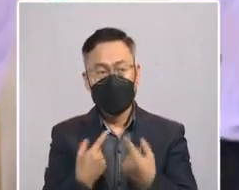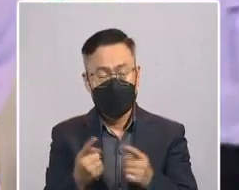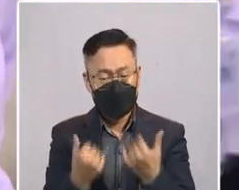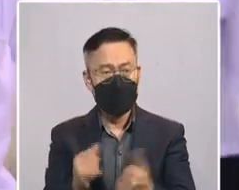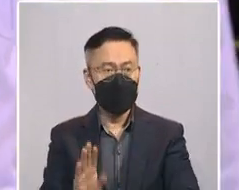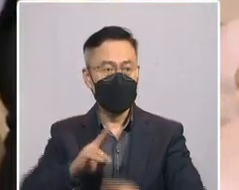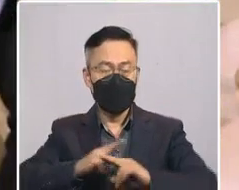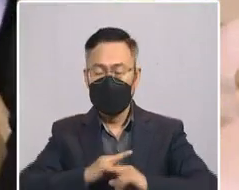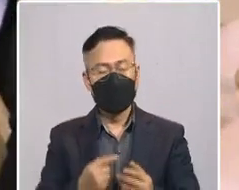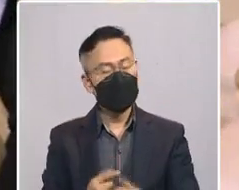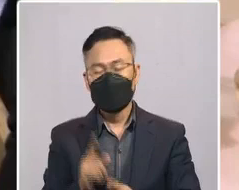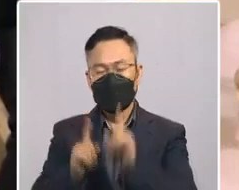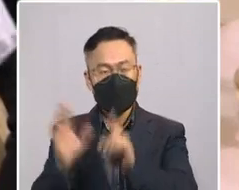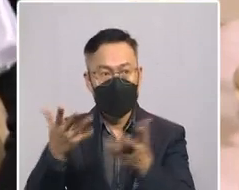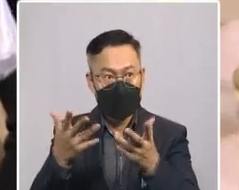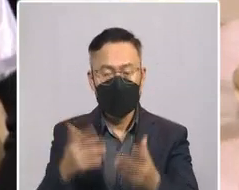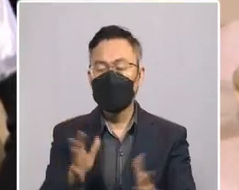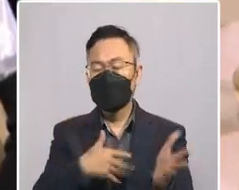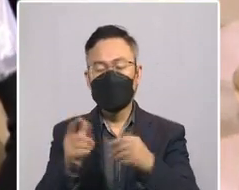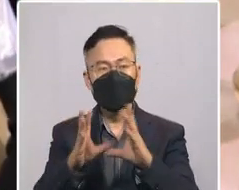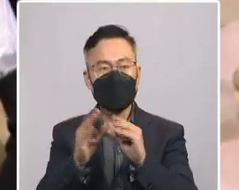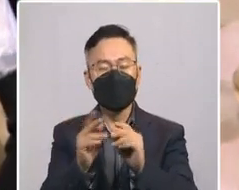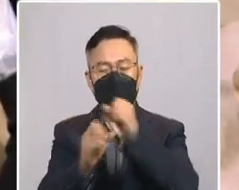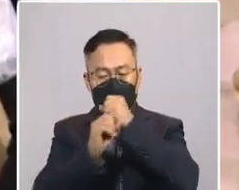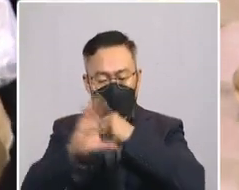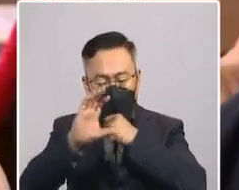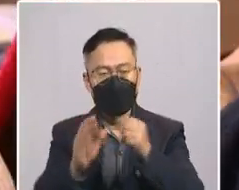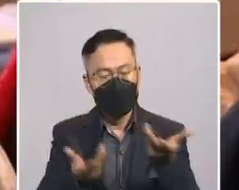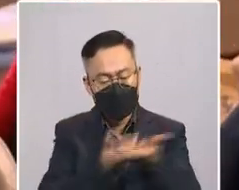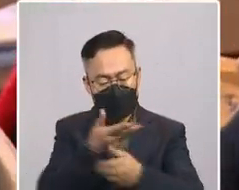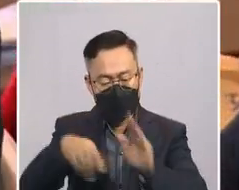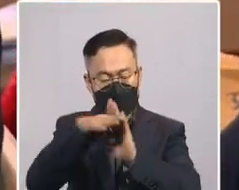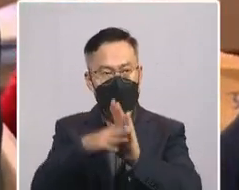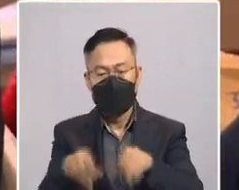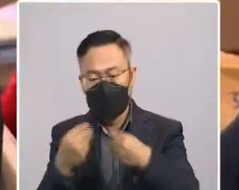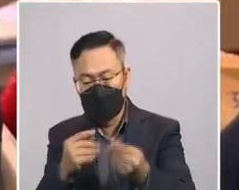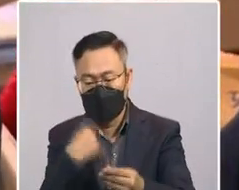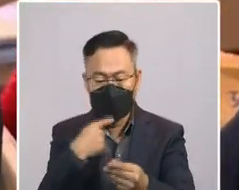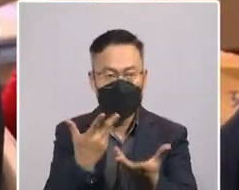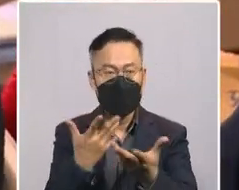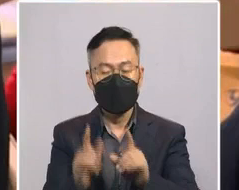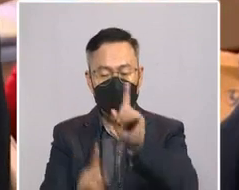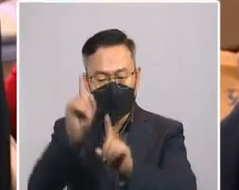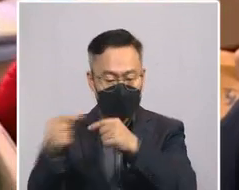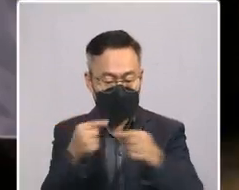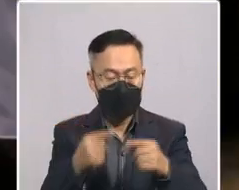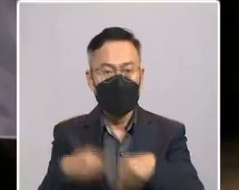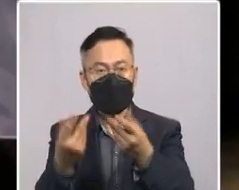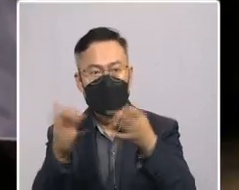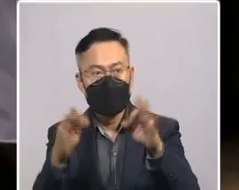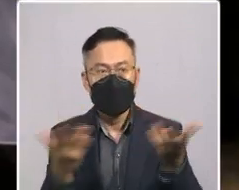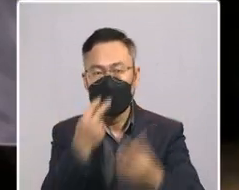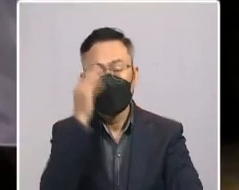นยื่นข้อเสนอนะคะก็จะเข้าที่ประชุมบอร์ดกสทช.เพื่อกำหนดนโยบายว่าจะมีการประมูลต่อหรือไม่ค่ะส่วน